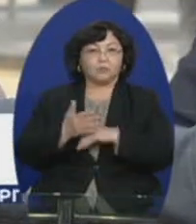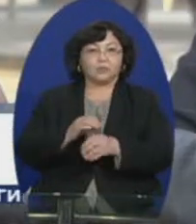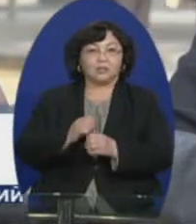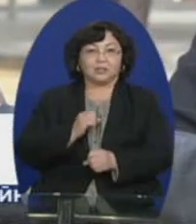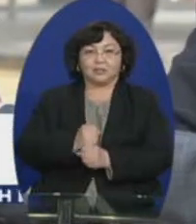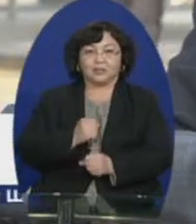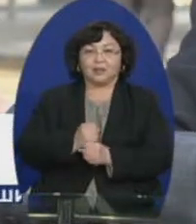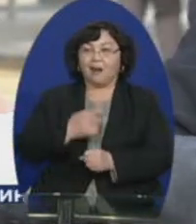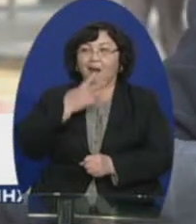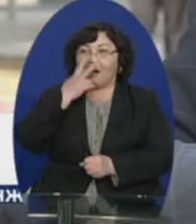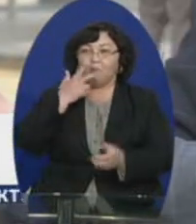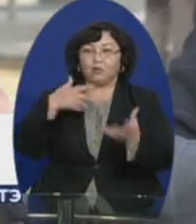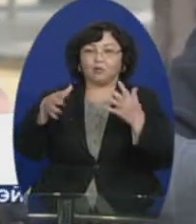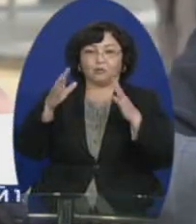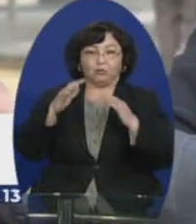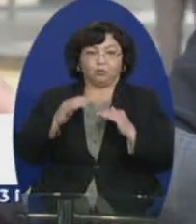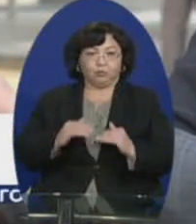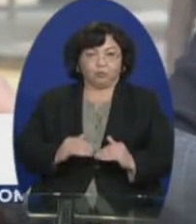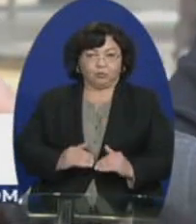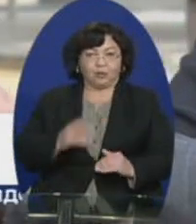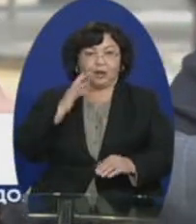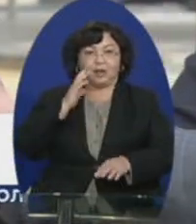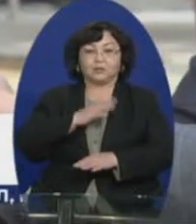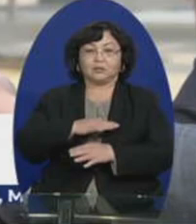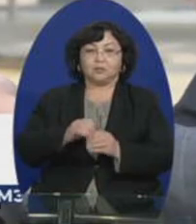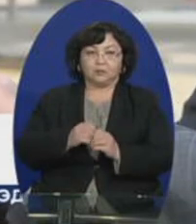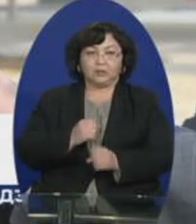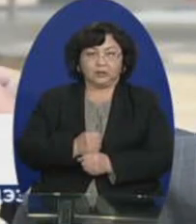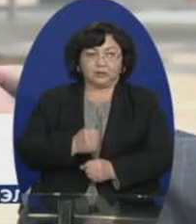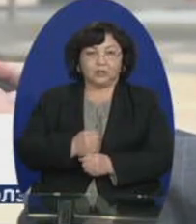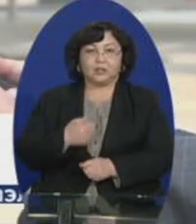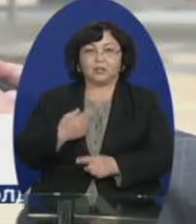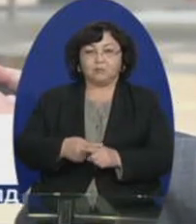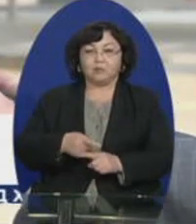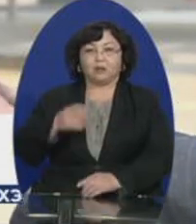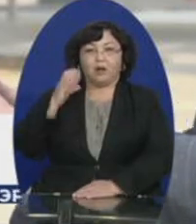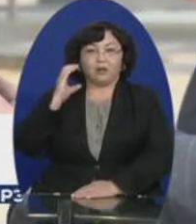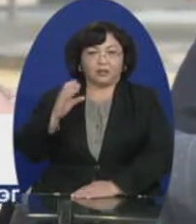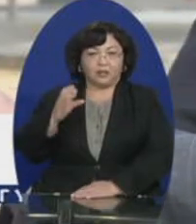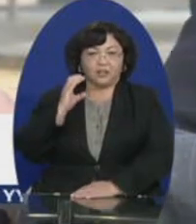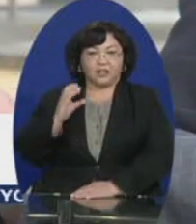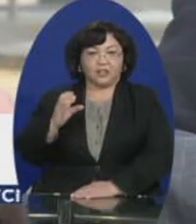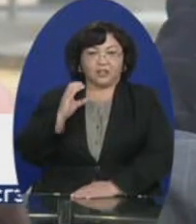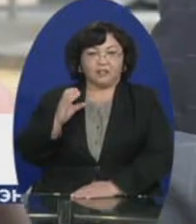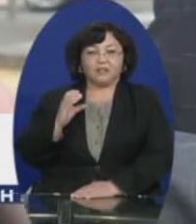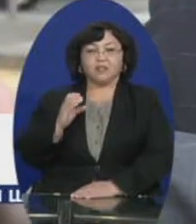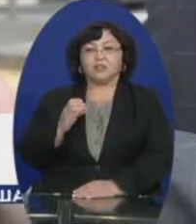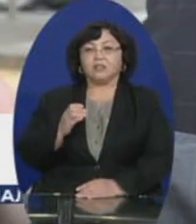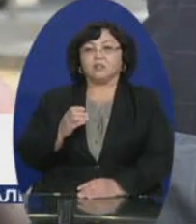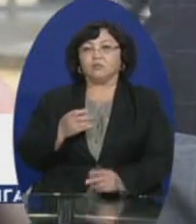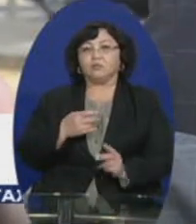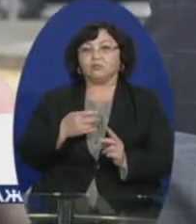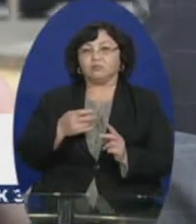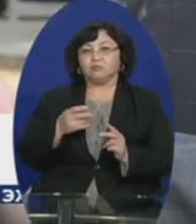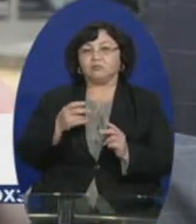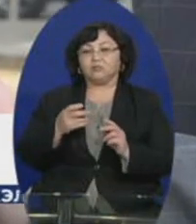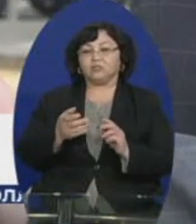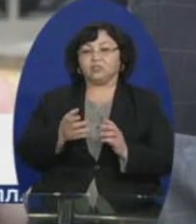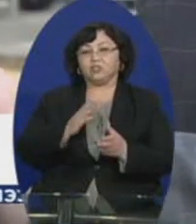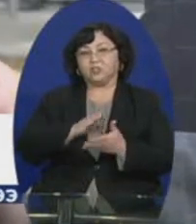орчны бохирдлыг бууруулах одоо шийдлүүд байна. Дээрээс нь нийтийн тээврийн одоо сайжруулах шинжлэх одоо шийдлүүд